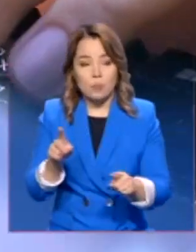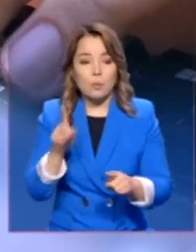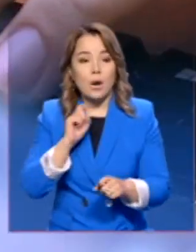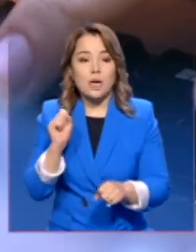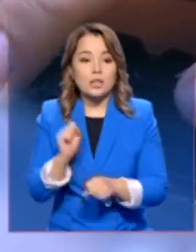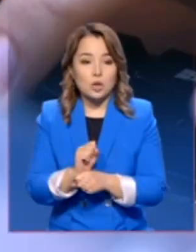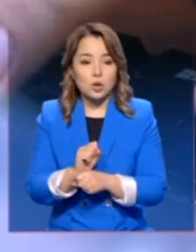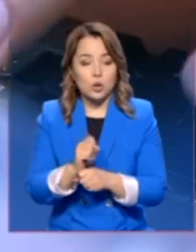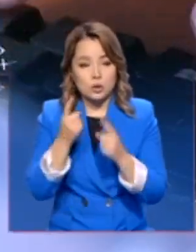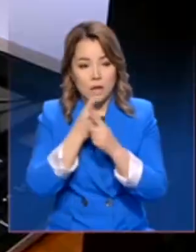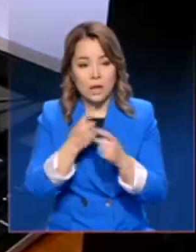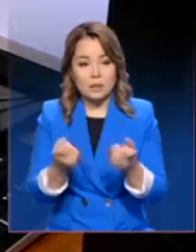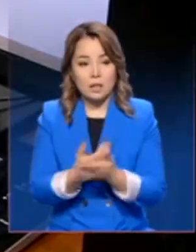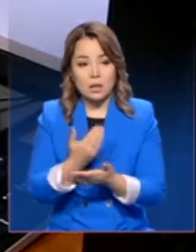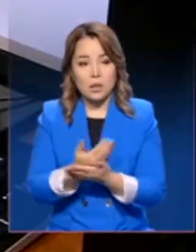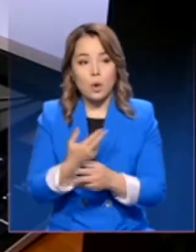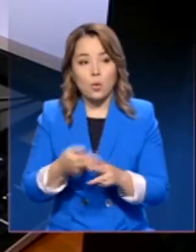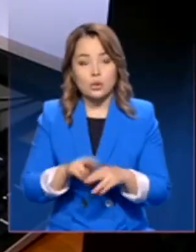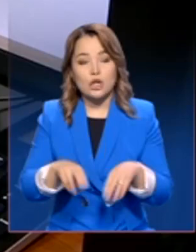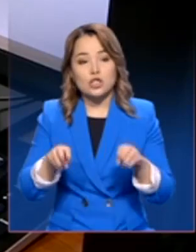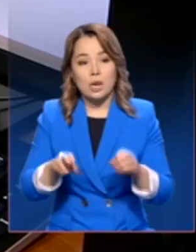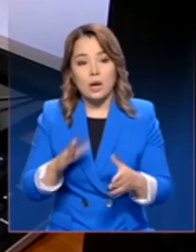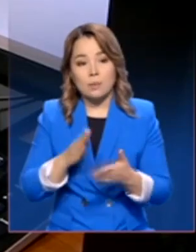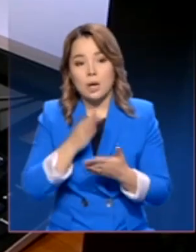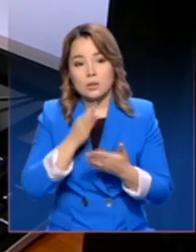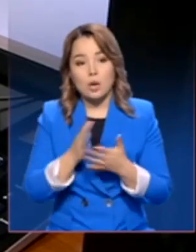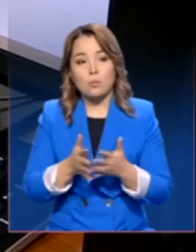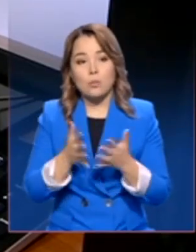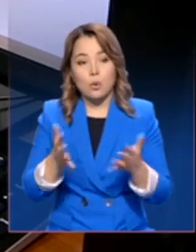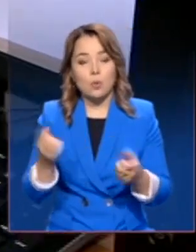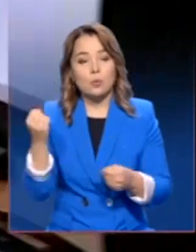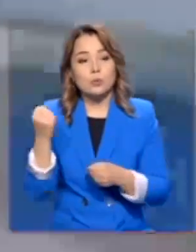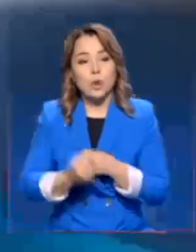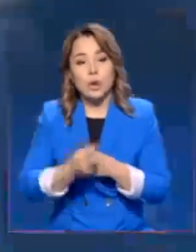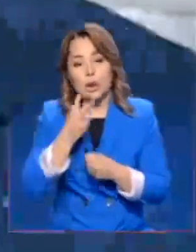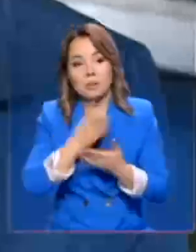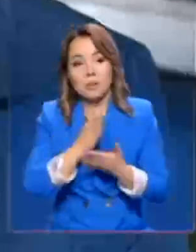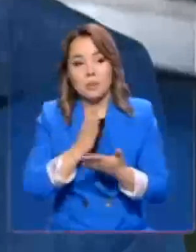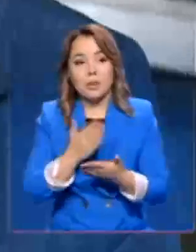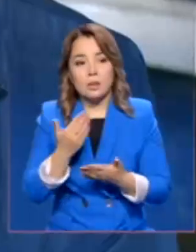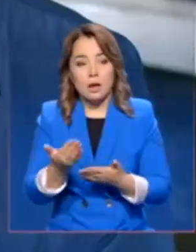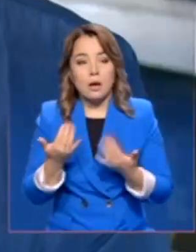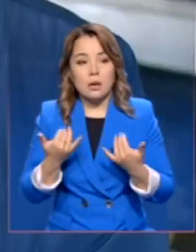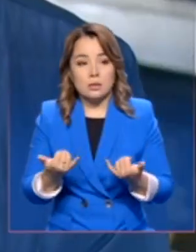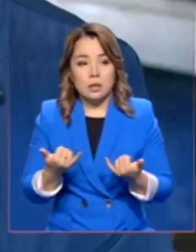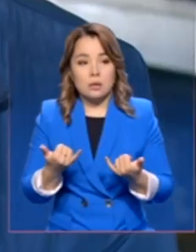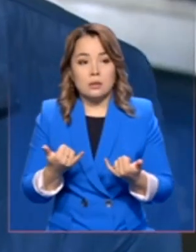мораторий жарияланған. Тура осы шешім салаға үлкен соққы болған.